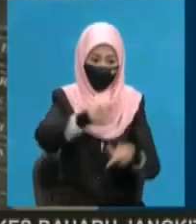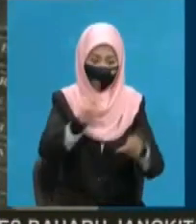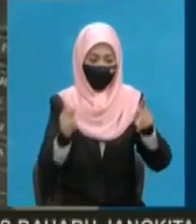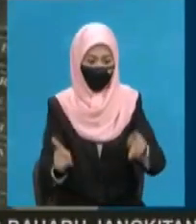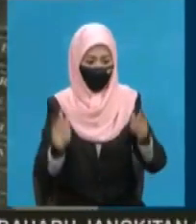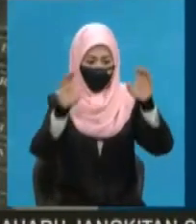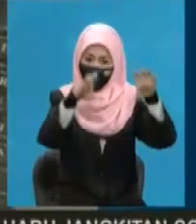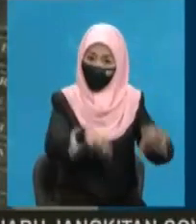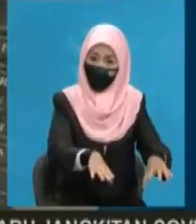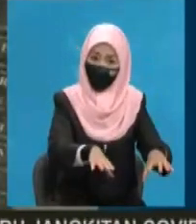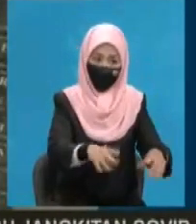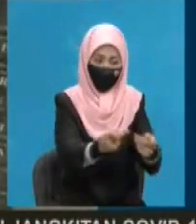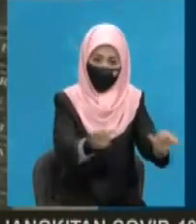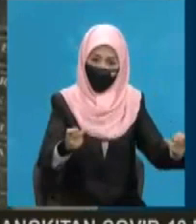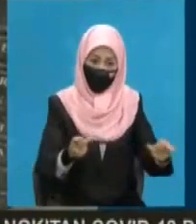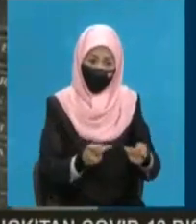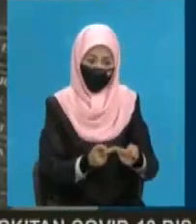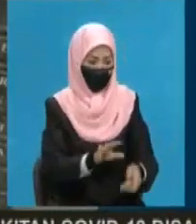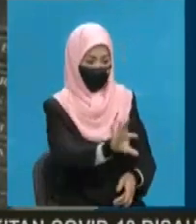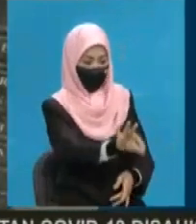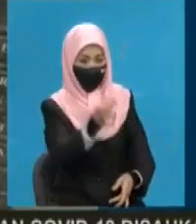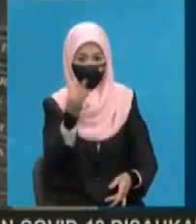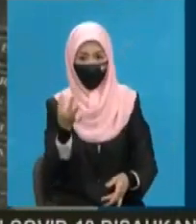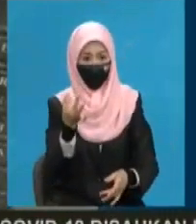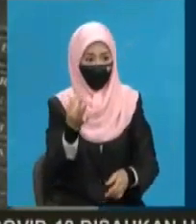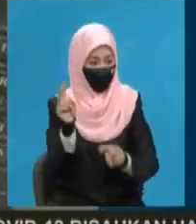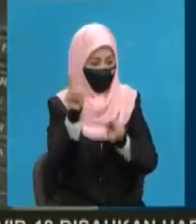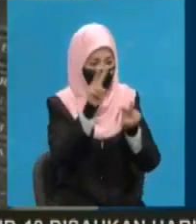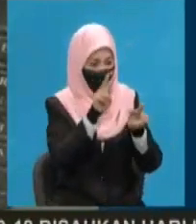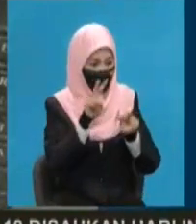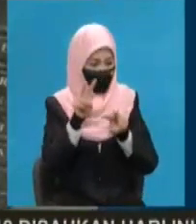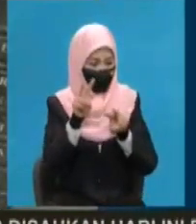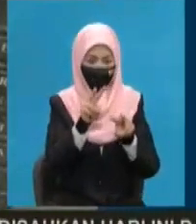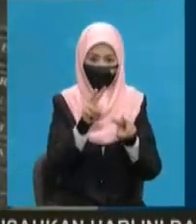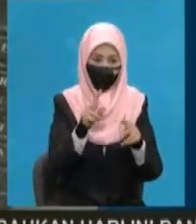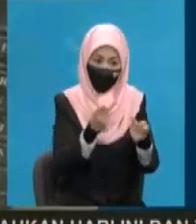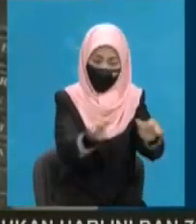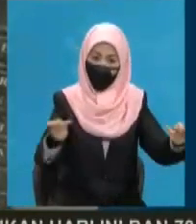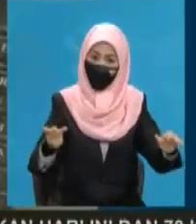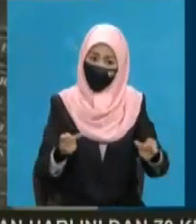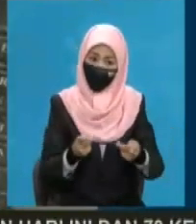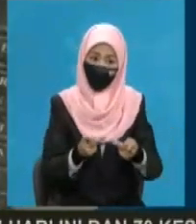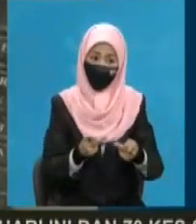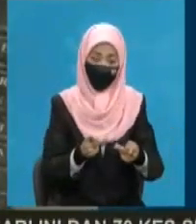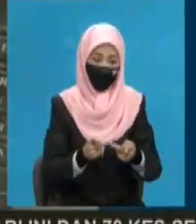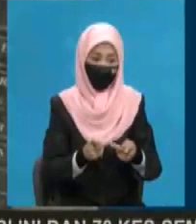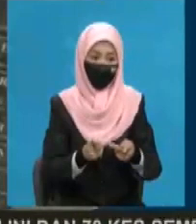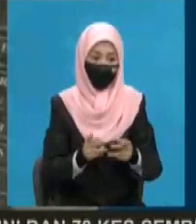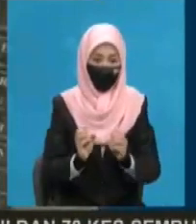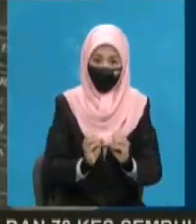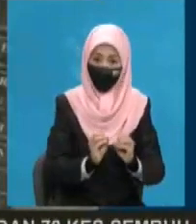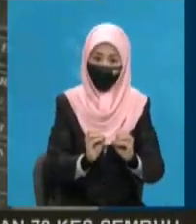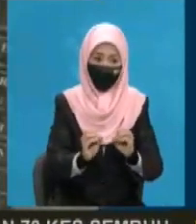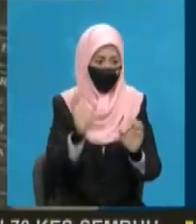mencurigakan di kawasan itu penemuan tersebut adalah hasil pemantauan dan rondaan di kawasan berkenaan berikutan